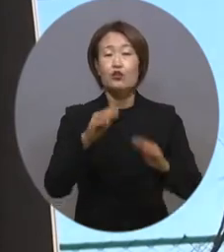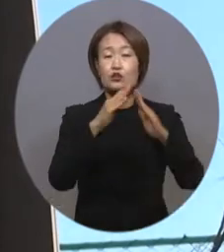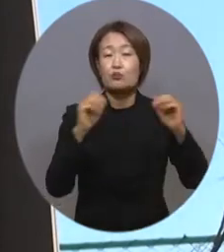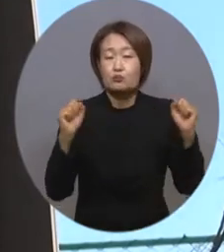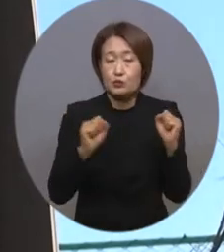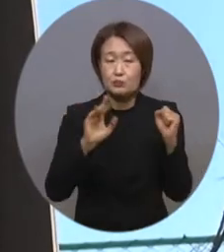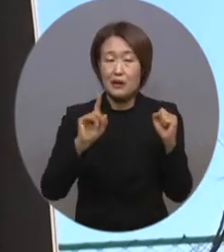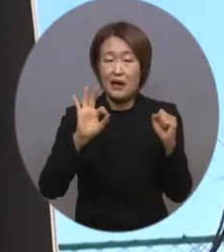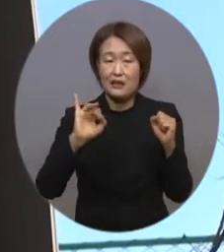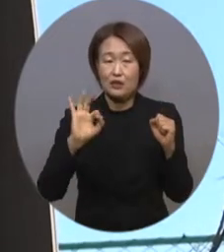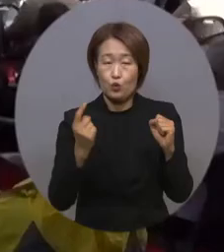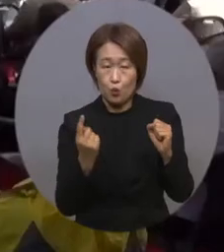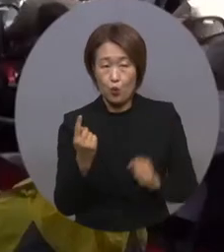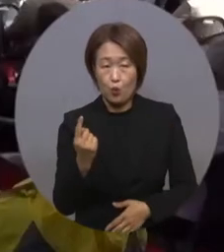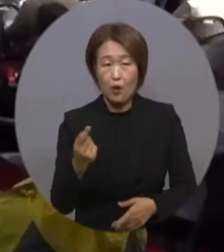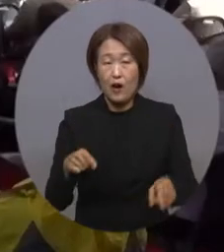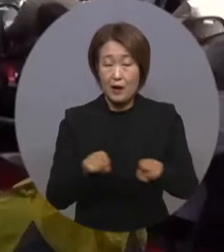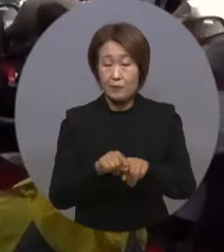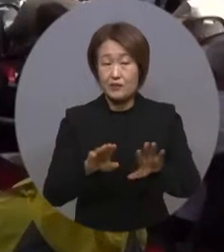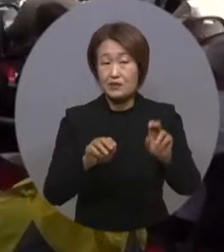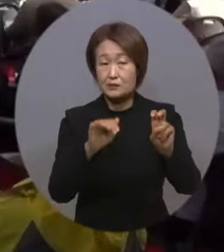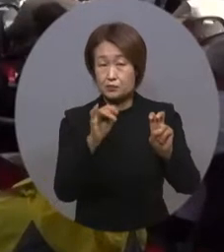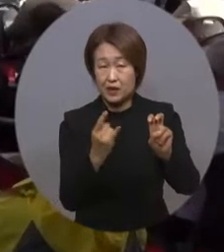전북바이오융합산업진흥원이 주관하는 제20회